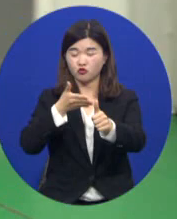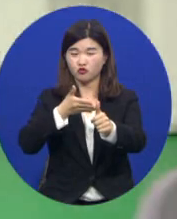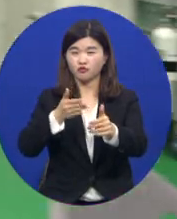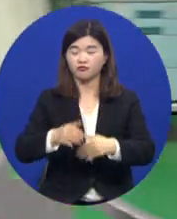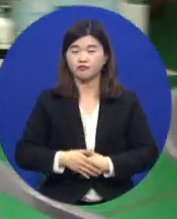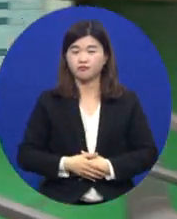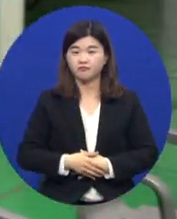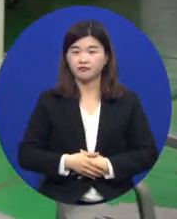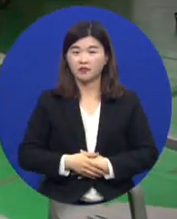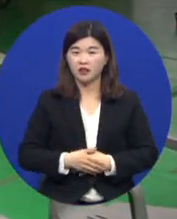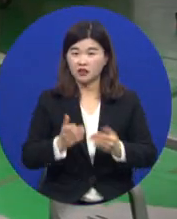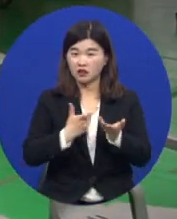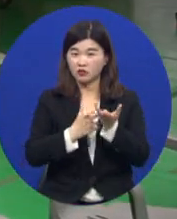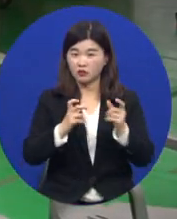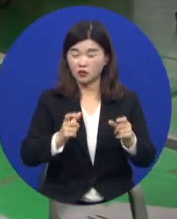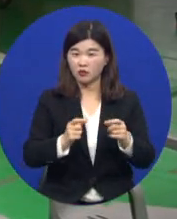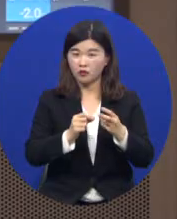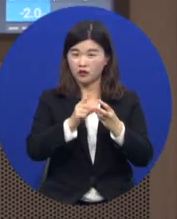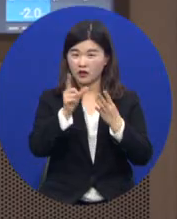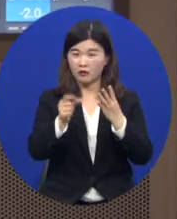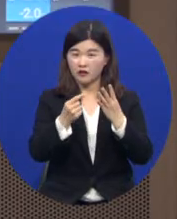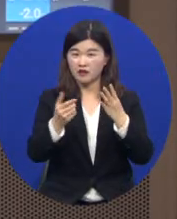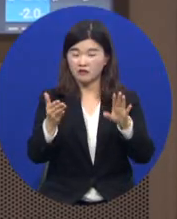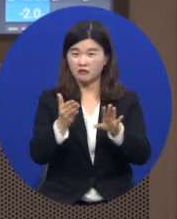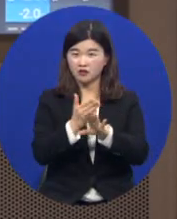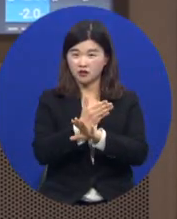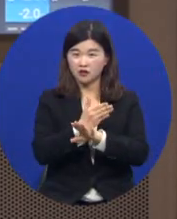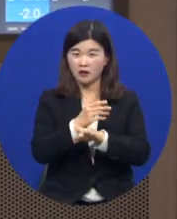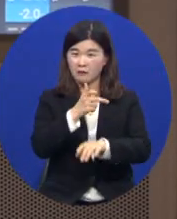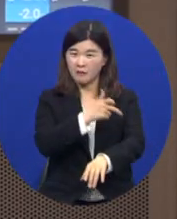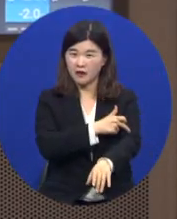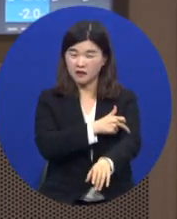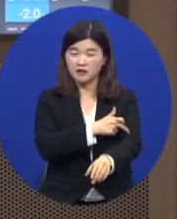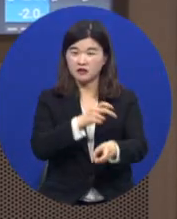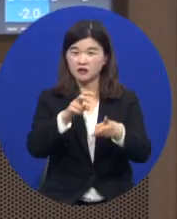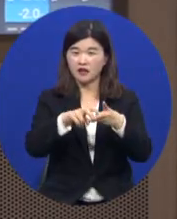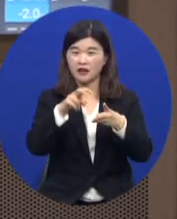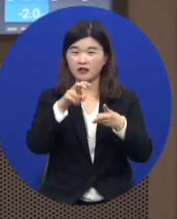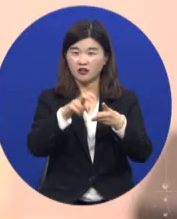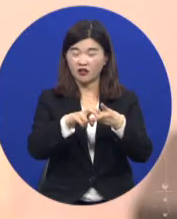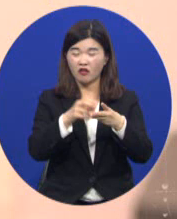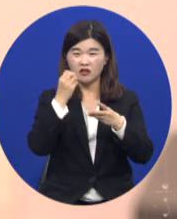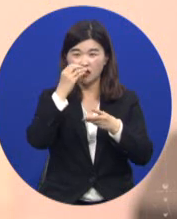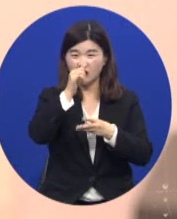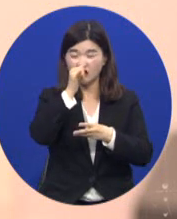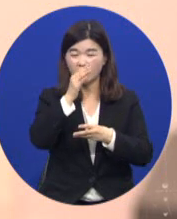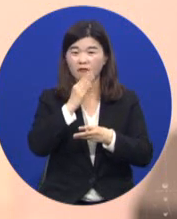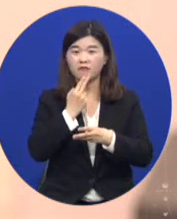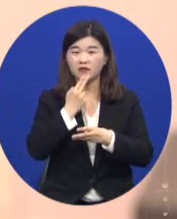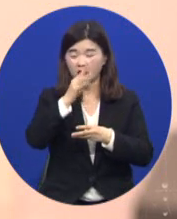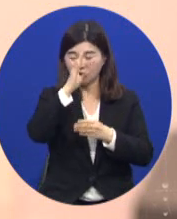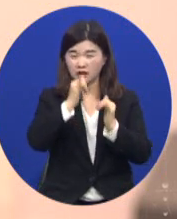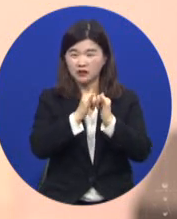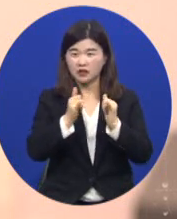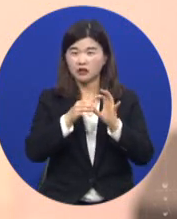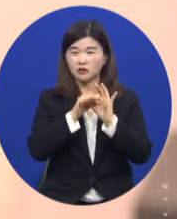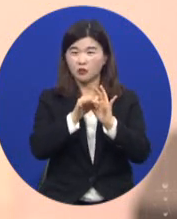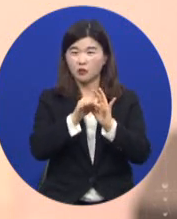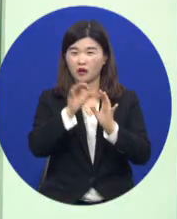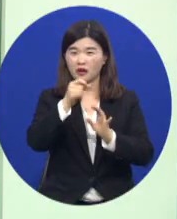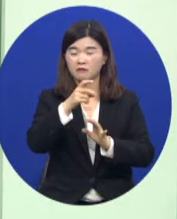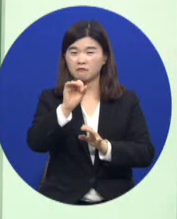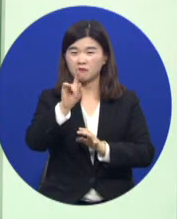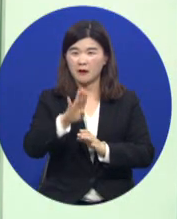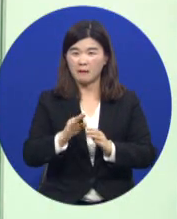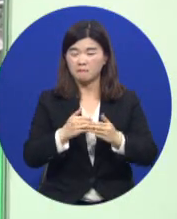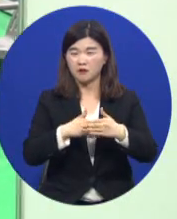한편 제주도는 다음 달 1일부터 운영되는 제주시 백신 접종센터에 이상 반응 환자를 위한 이동형 음압